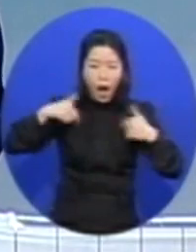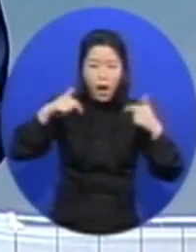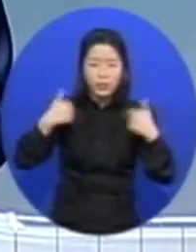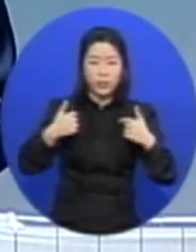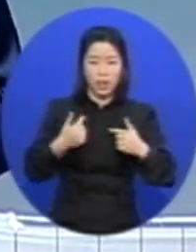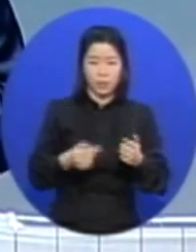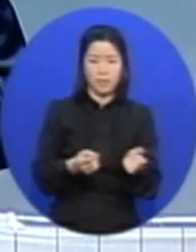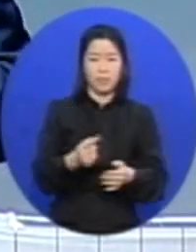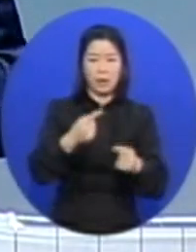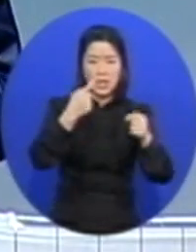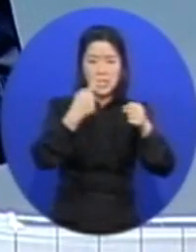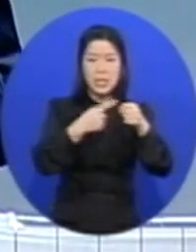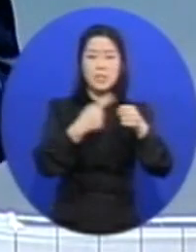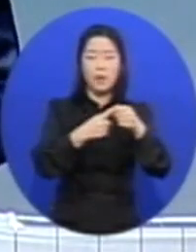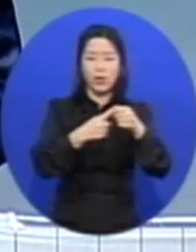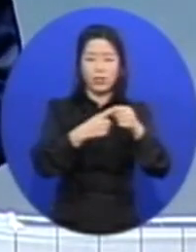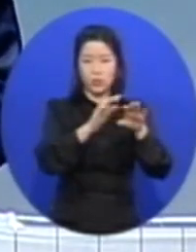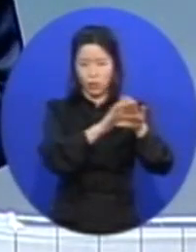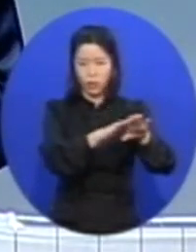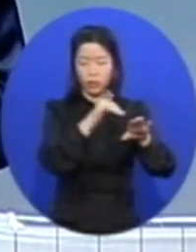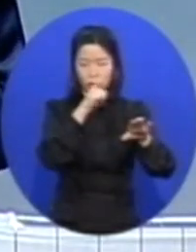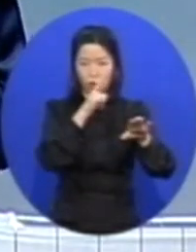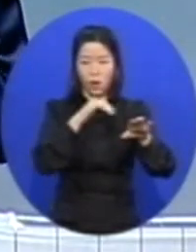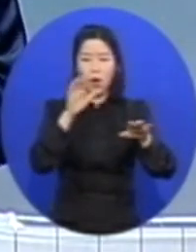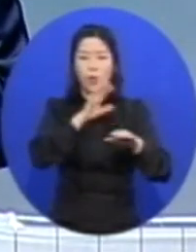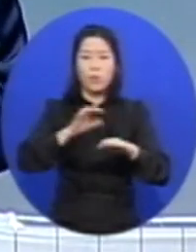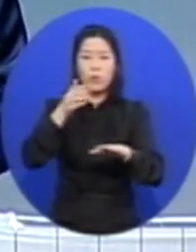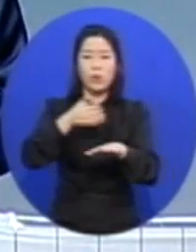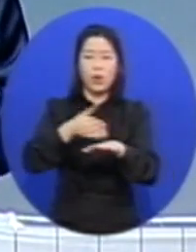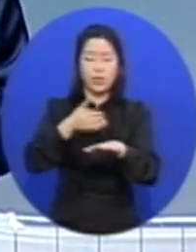순종하는 훈련을 오늘도 우리가 하는 것이죠